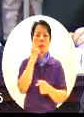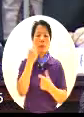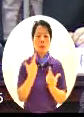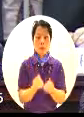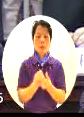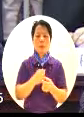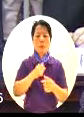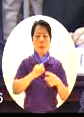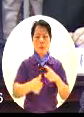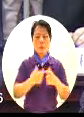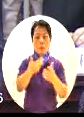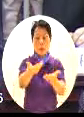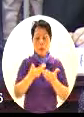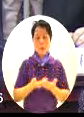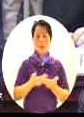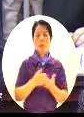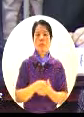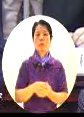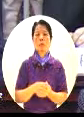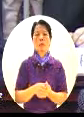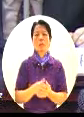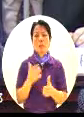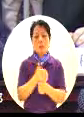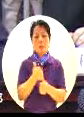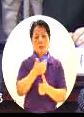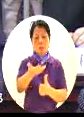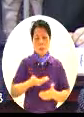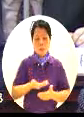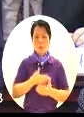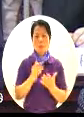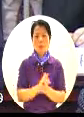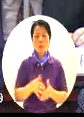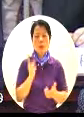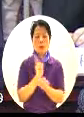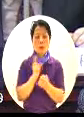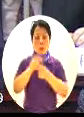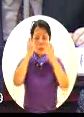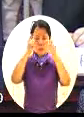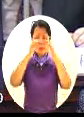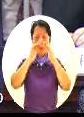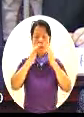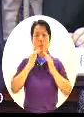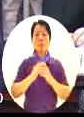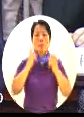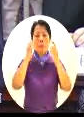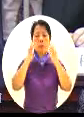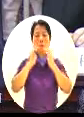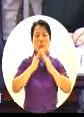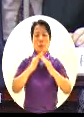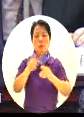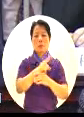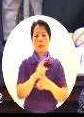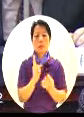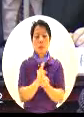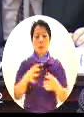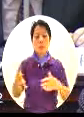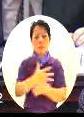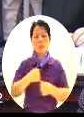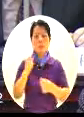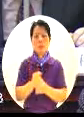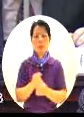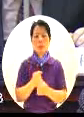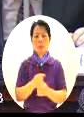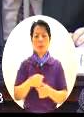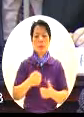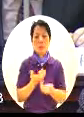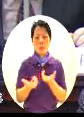高雄，安尼对高雄咱的迄、那个统筹分配款的分配都有足大的帮助。所以这